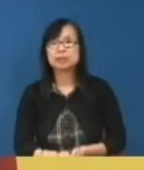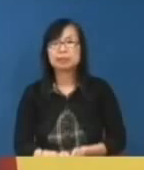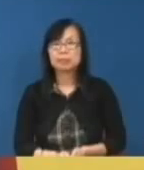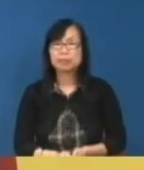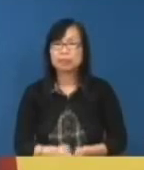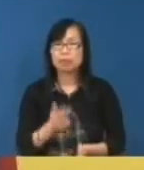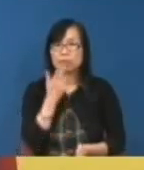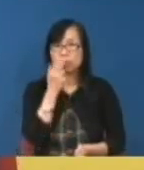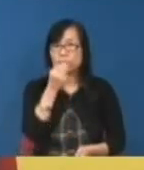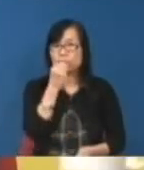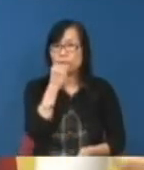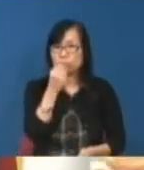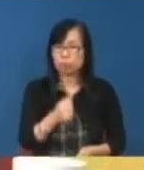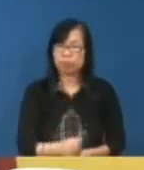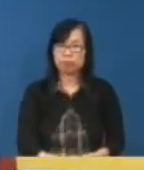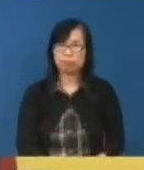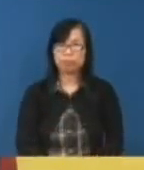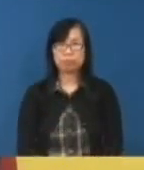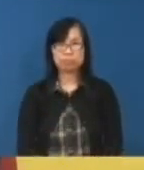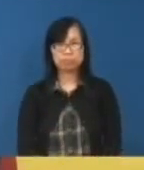有著數啦，係咪啊？咁其實